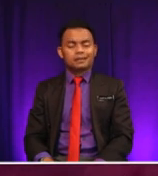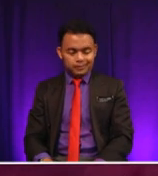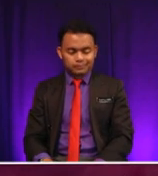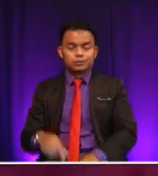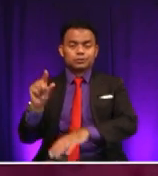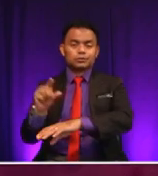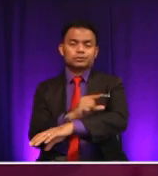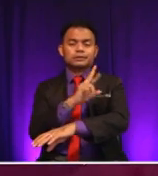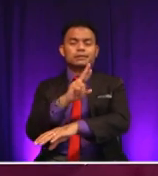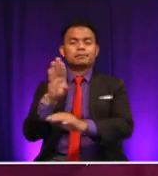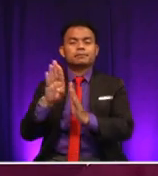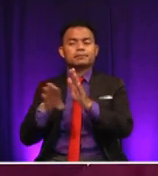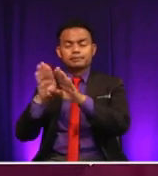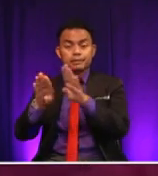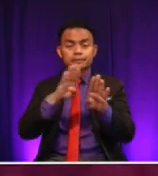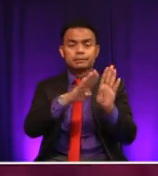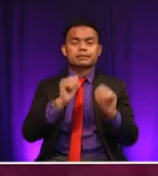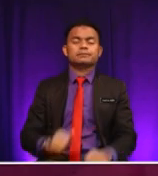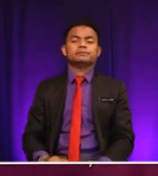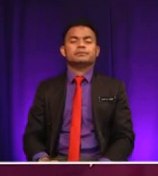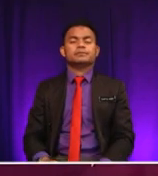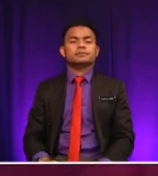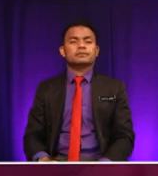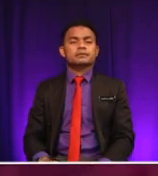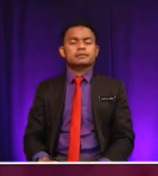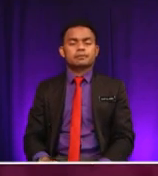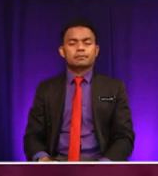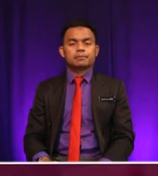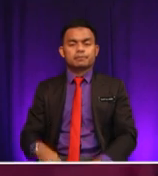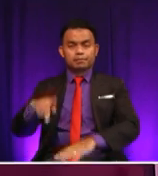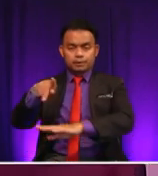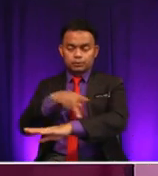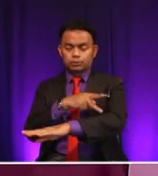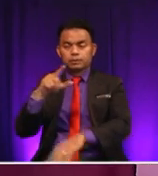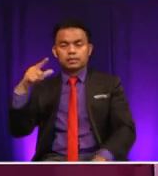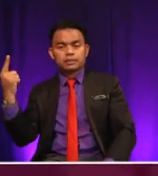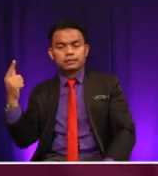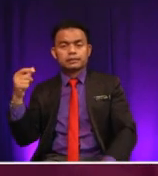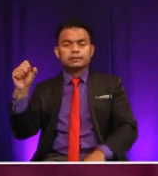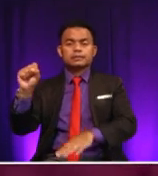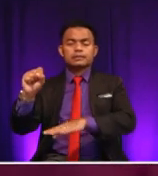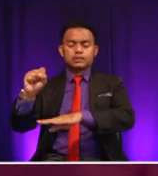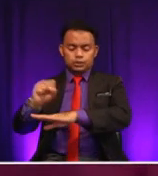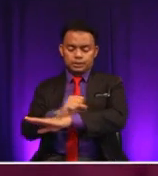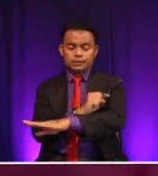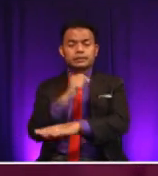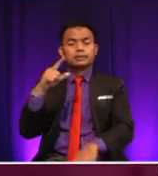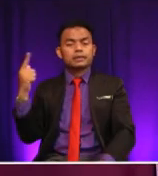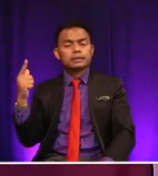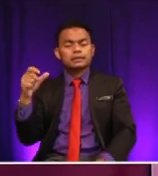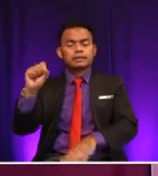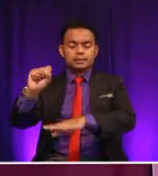oke dari segi Irama hanya dia berbahasa macam pantun dia bezel macam seloka juga berbeda